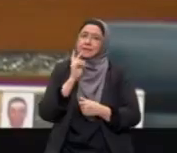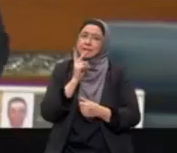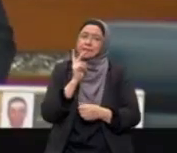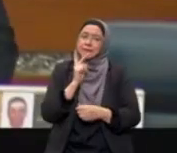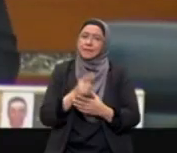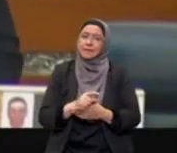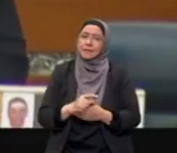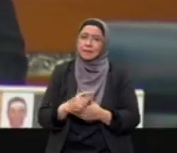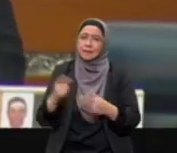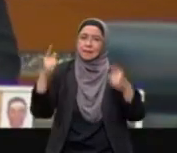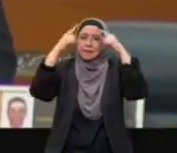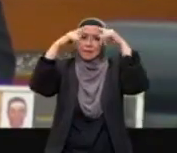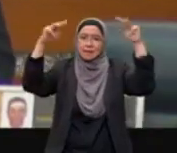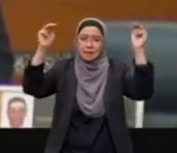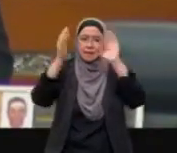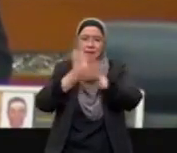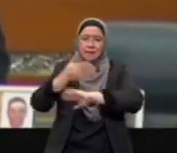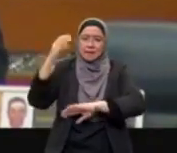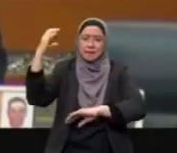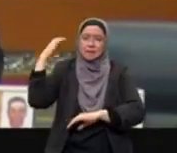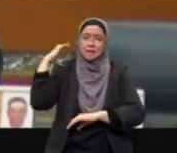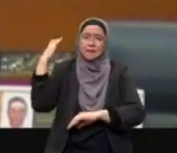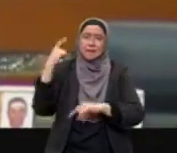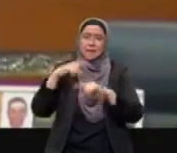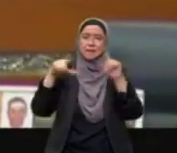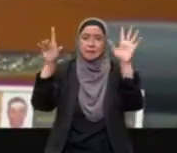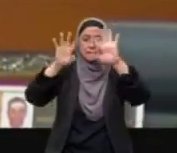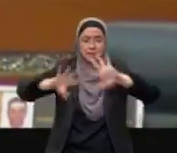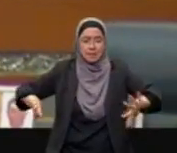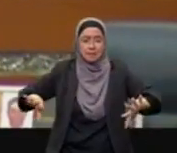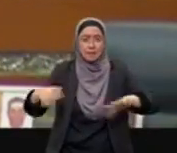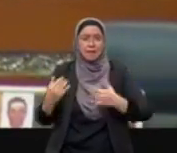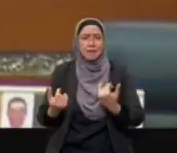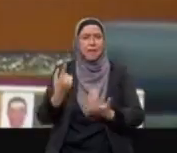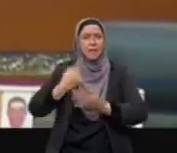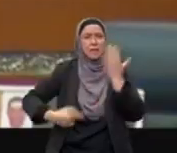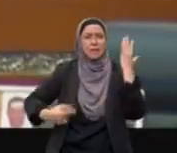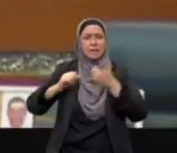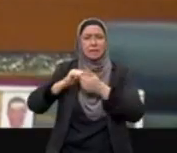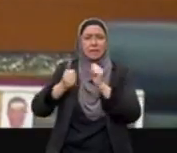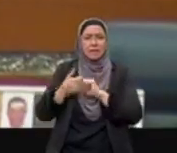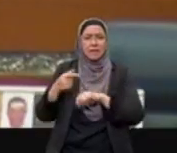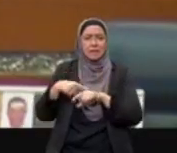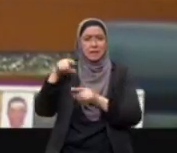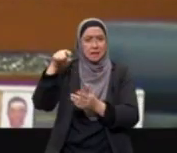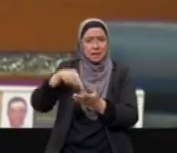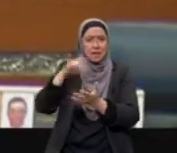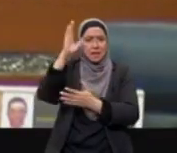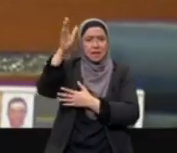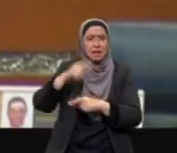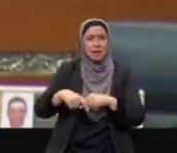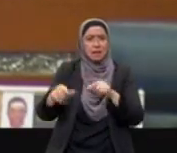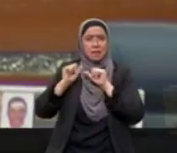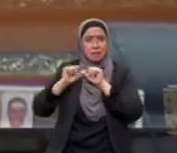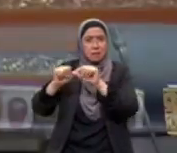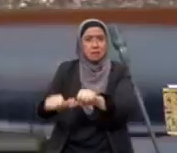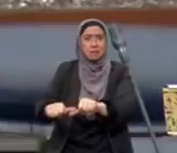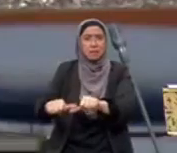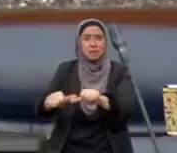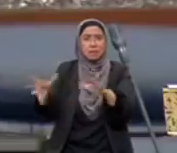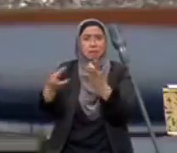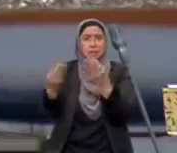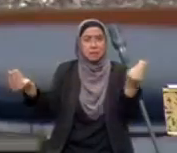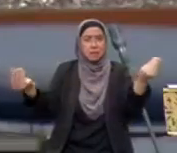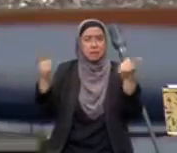pengerusi ASEAN ini apakah masalah pertikaian ini akan dimuktamadkan atau dibancangkan secara serius di dalam